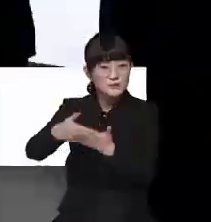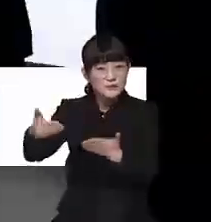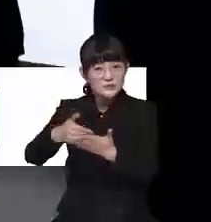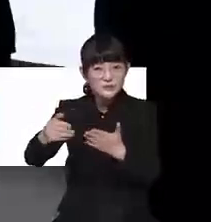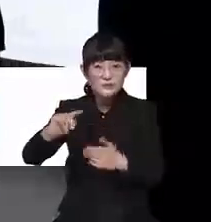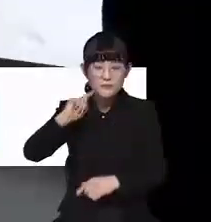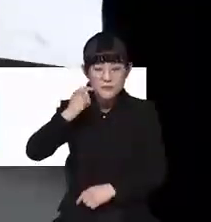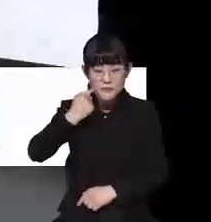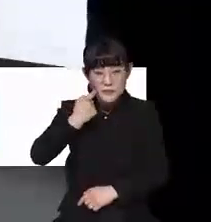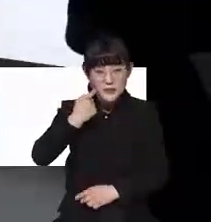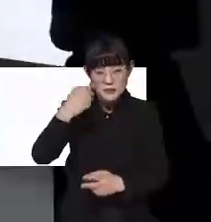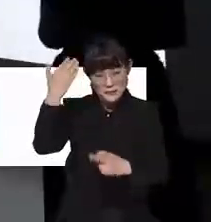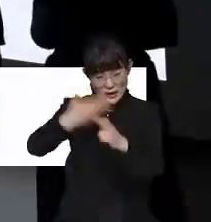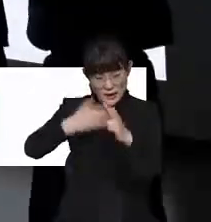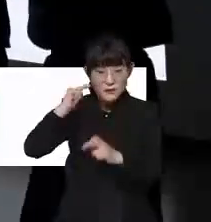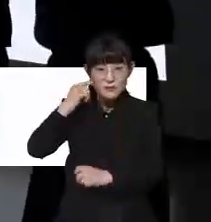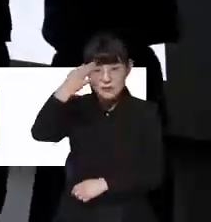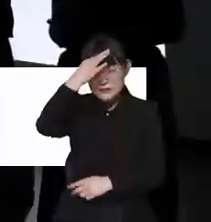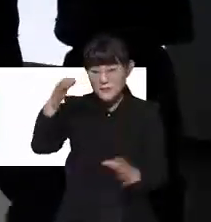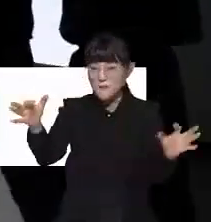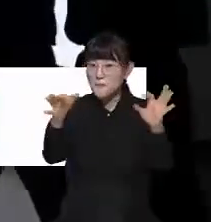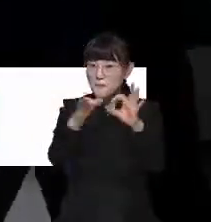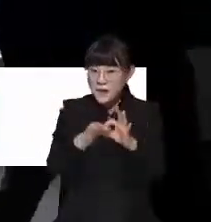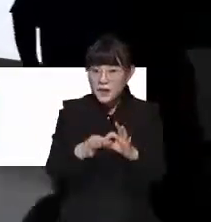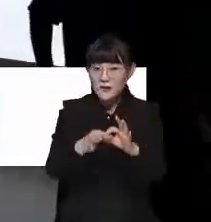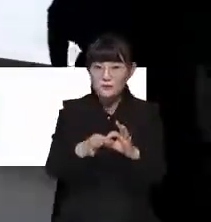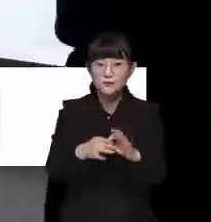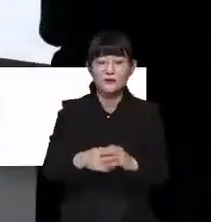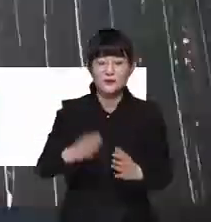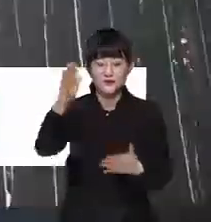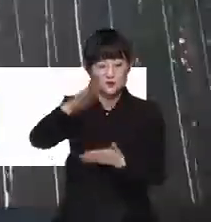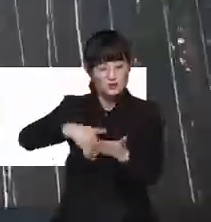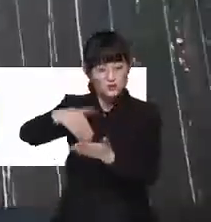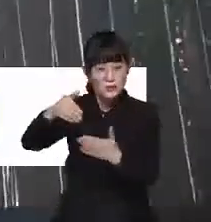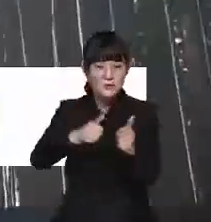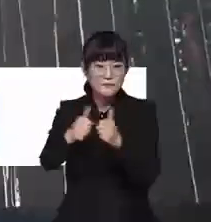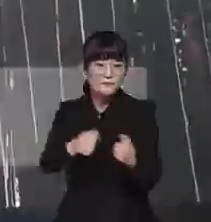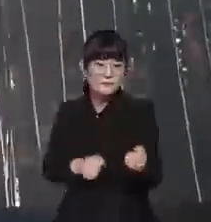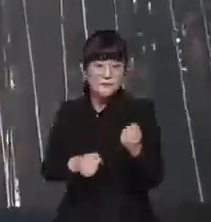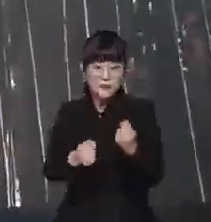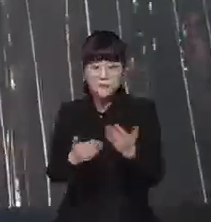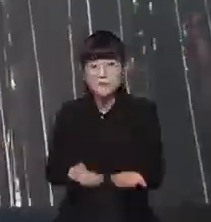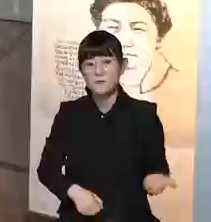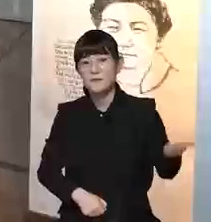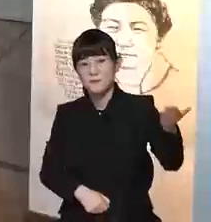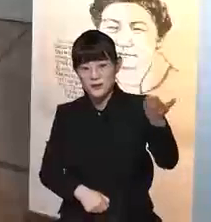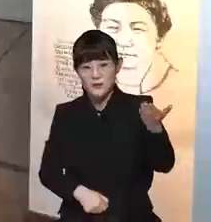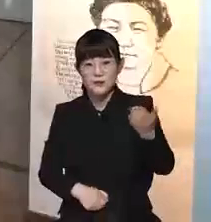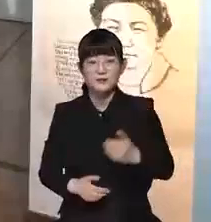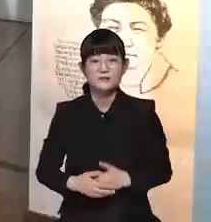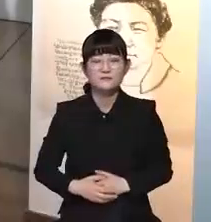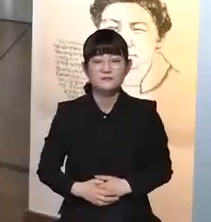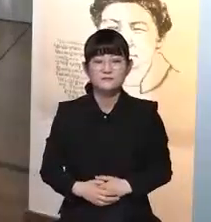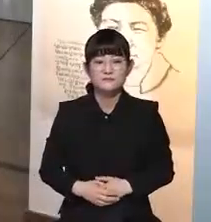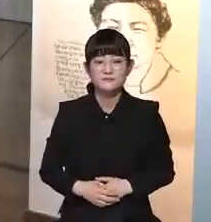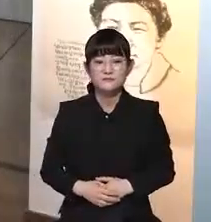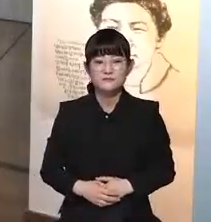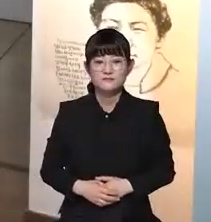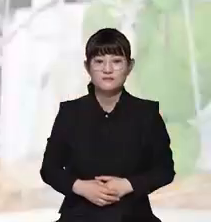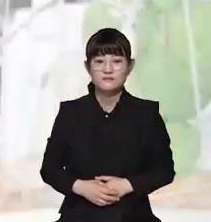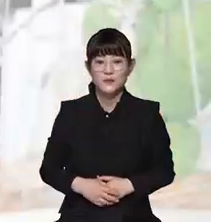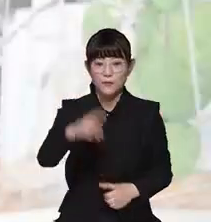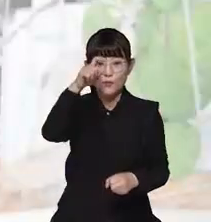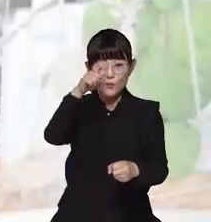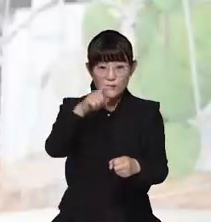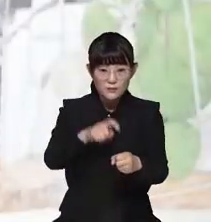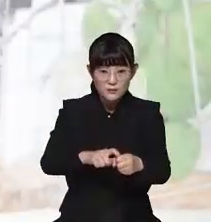등 다양한 장르와 융합된 작품들을 통해 20개의 경쟁력을 한층 끌어올렸습니다. 저희가